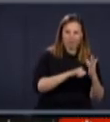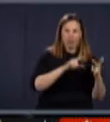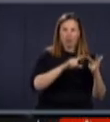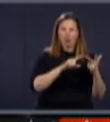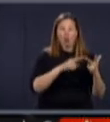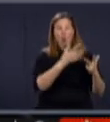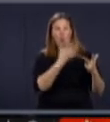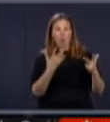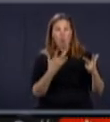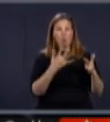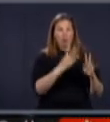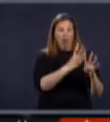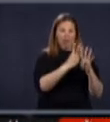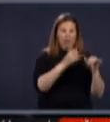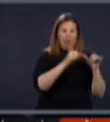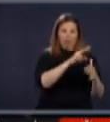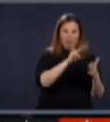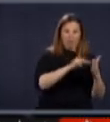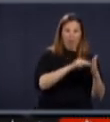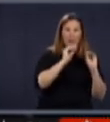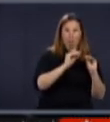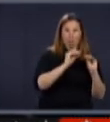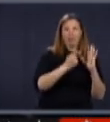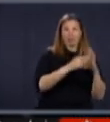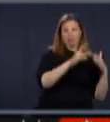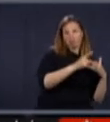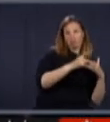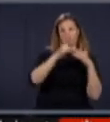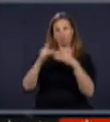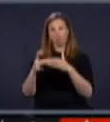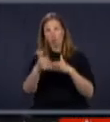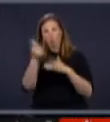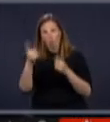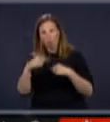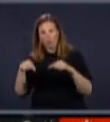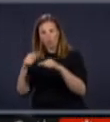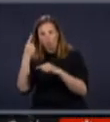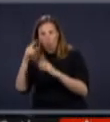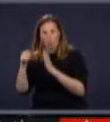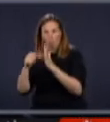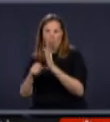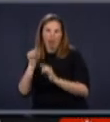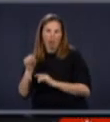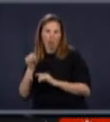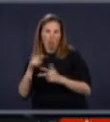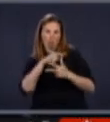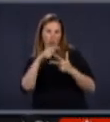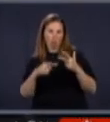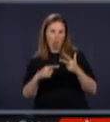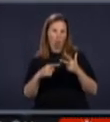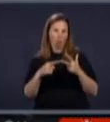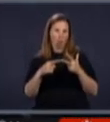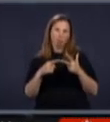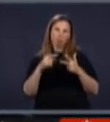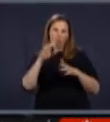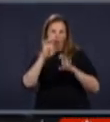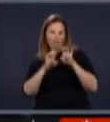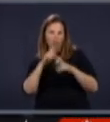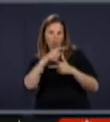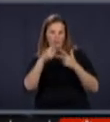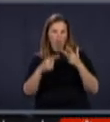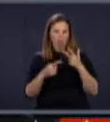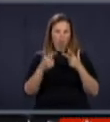montréalais vers d'autres régions qui ont la capacité plus grande de prendre en charge des chirurgies. Alors, on évalue la